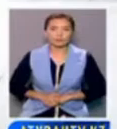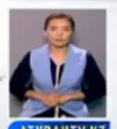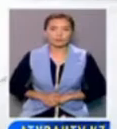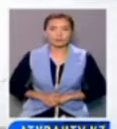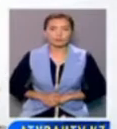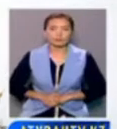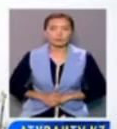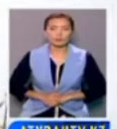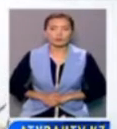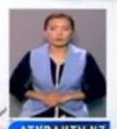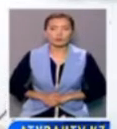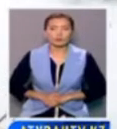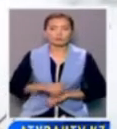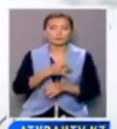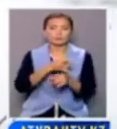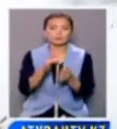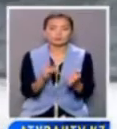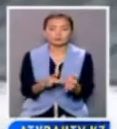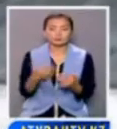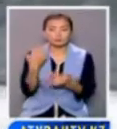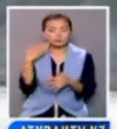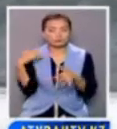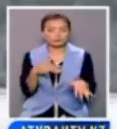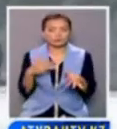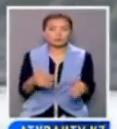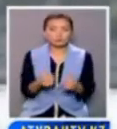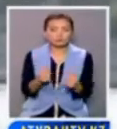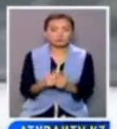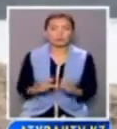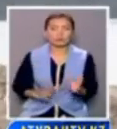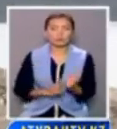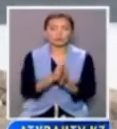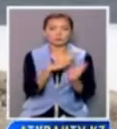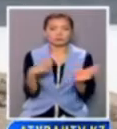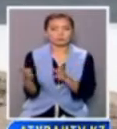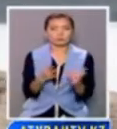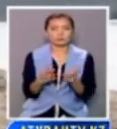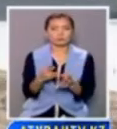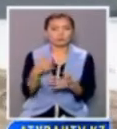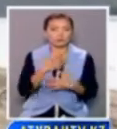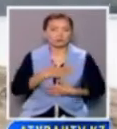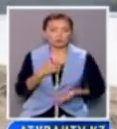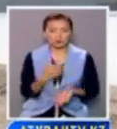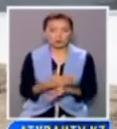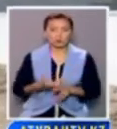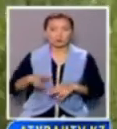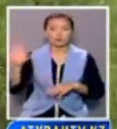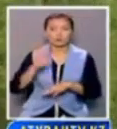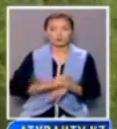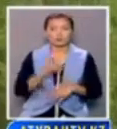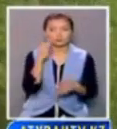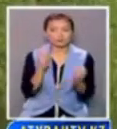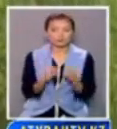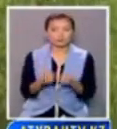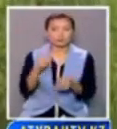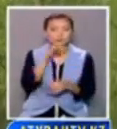это не пригород областной центр левобережье реки урал так называемая азиатская сторона вечером здесь наблюдается